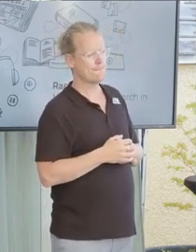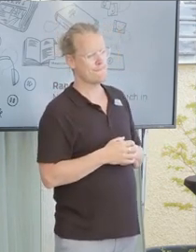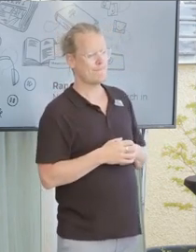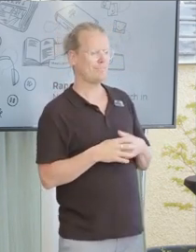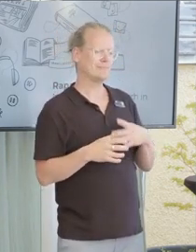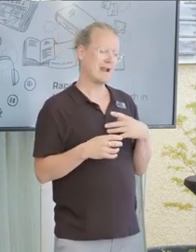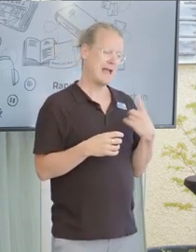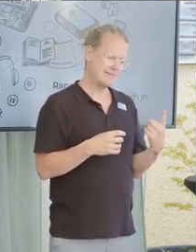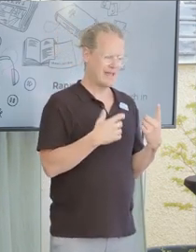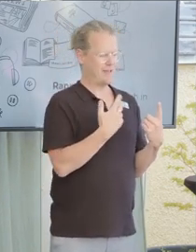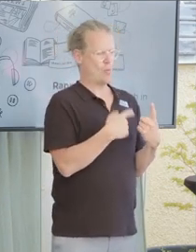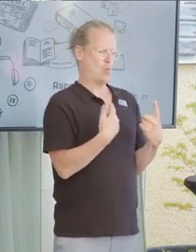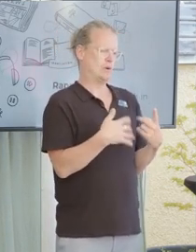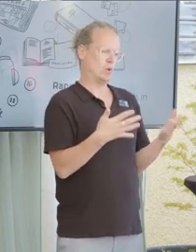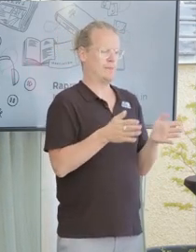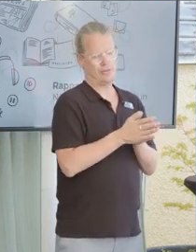för den typen av forskning.